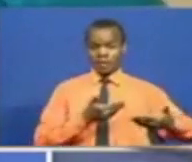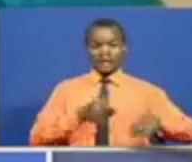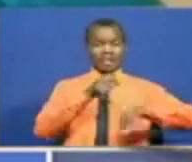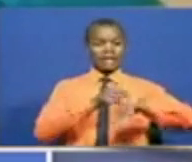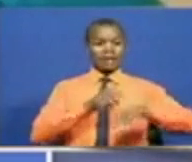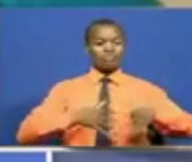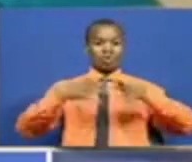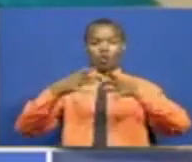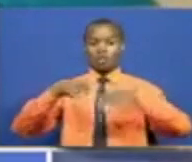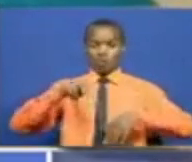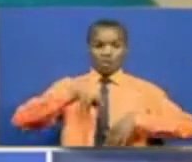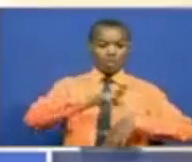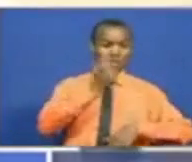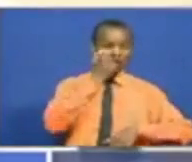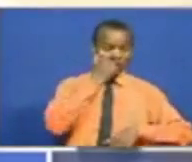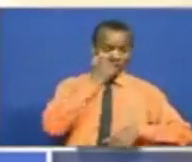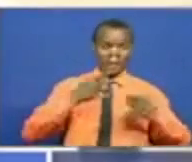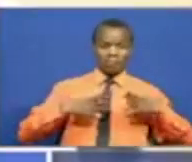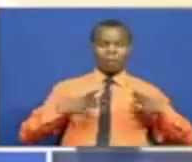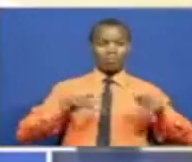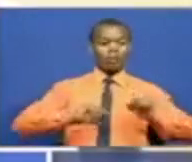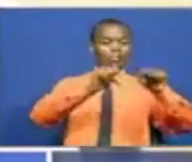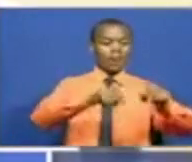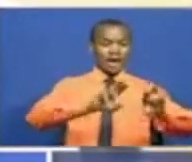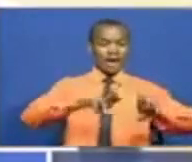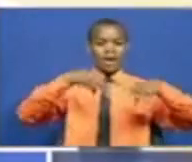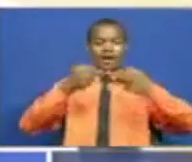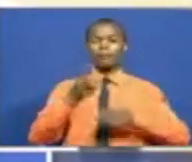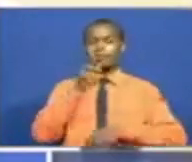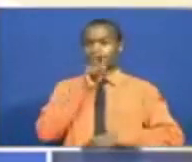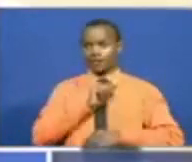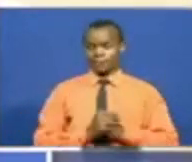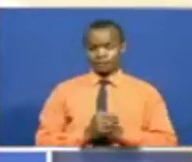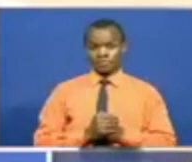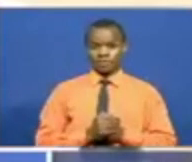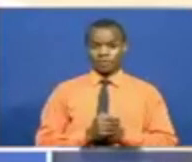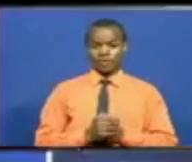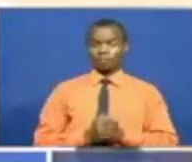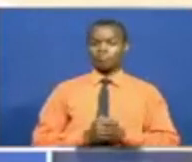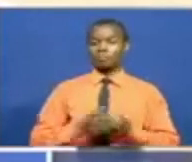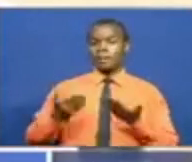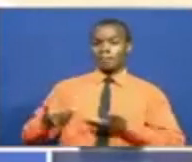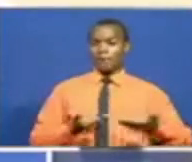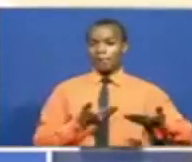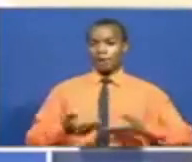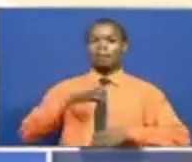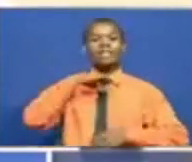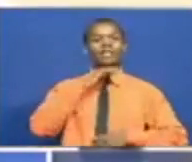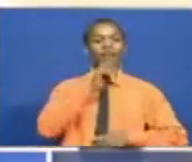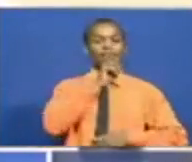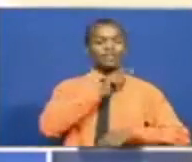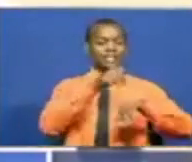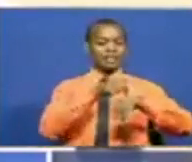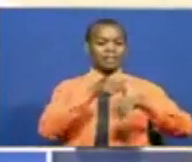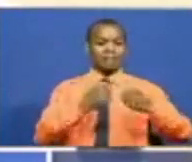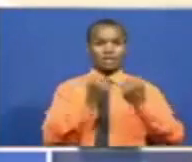home. The traumatized woman says she lost touch with her baby after the incident. Alikuwa amepigwa